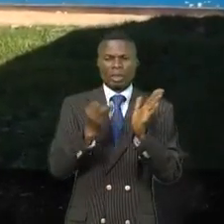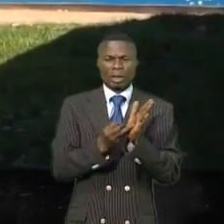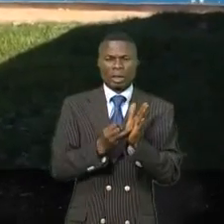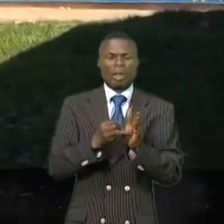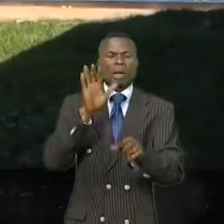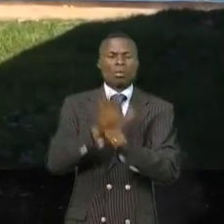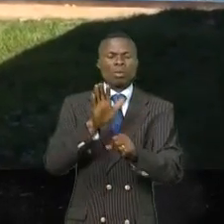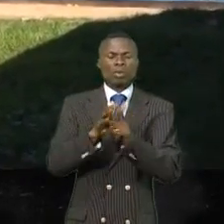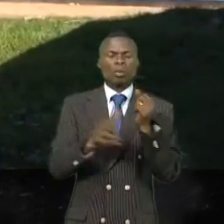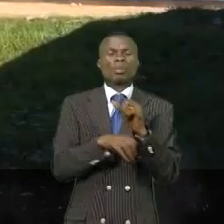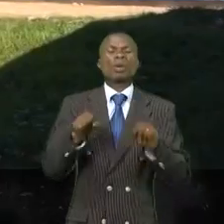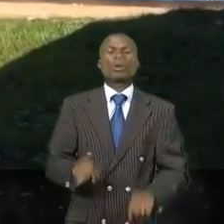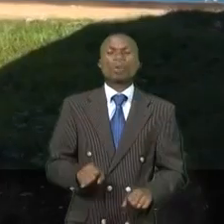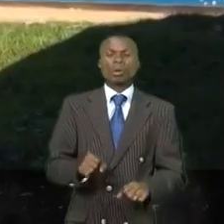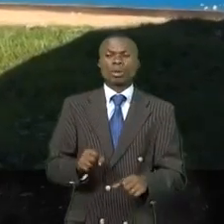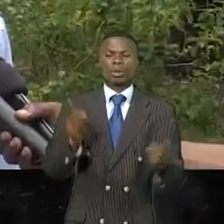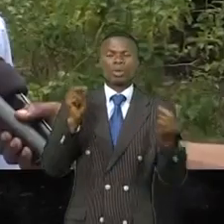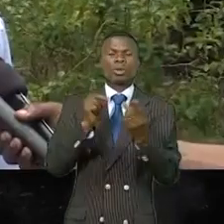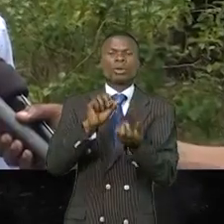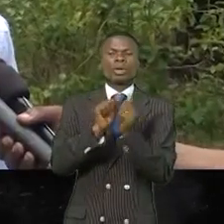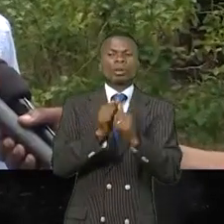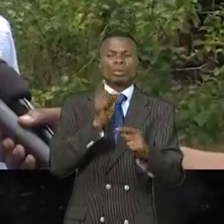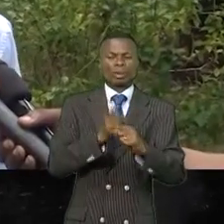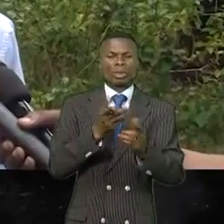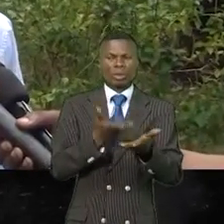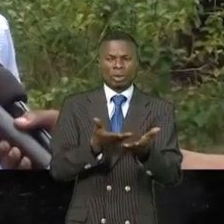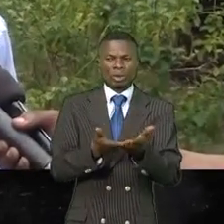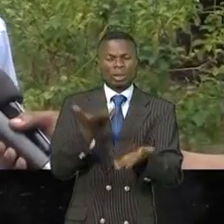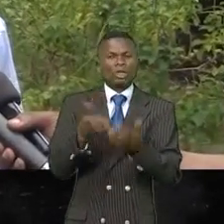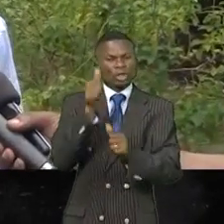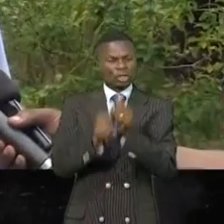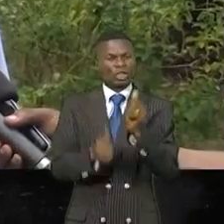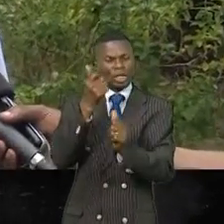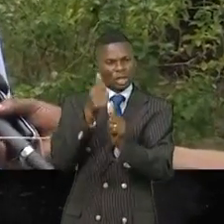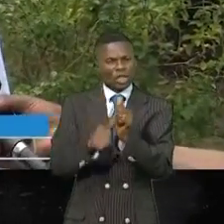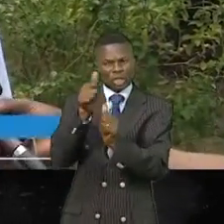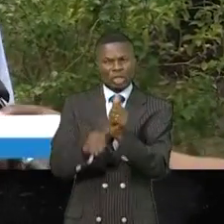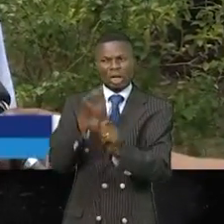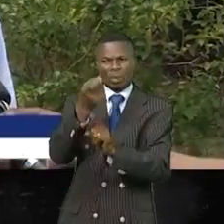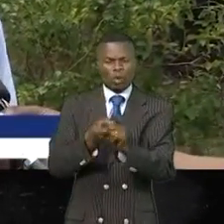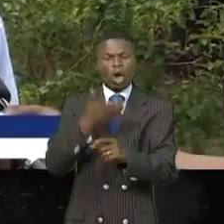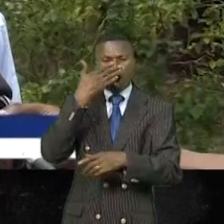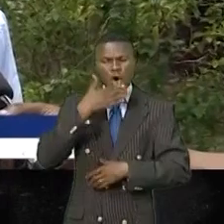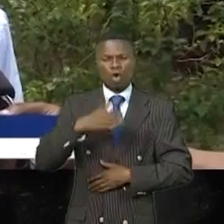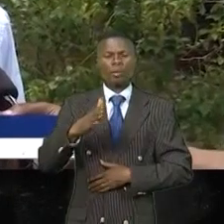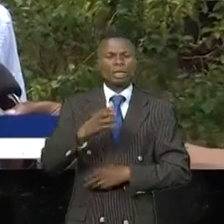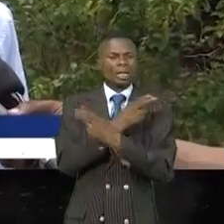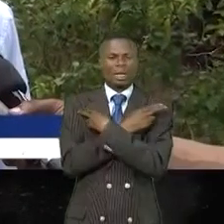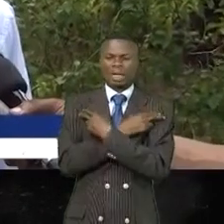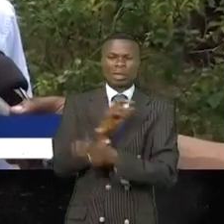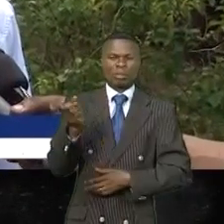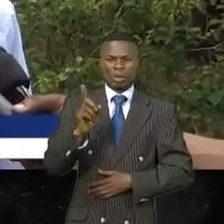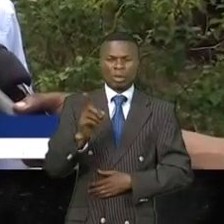victimes. Nous sommes confrontés à des situations pareilles. Presque chaque mois, notre hôpital n'a pas une